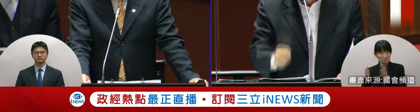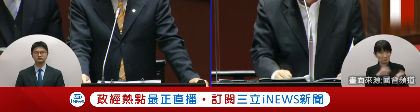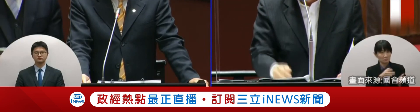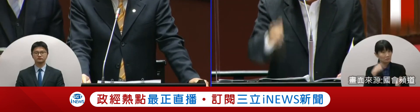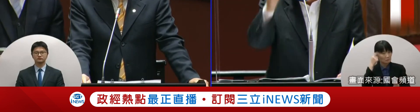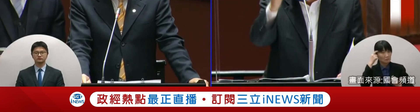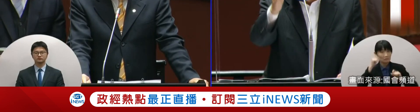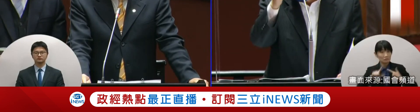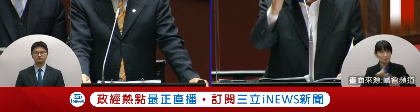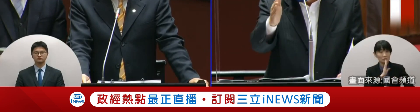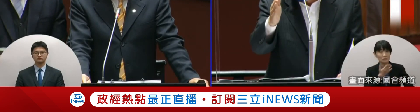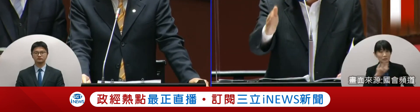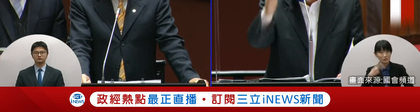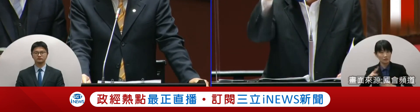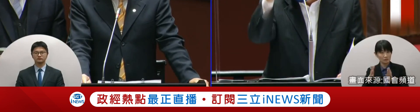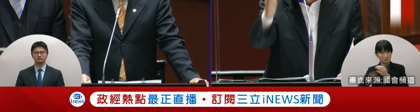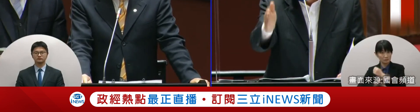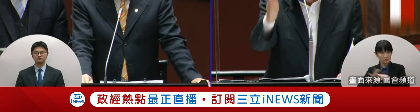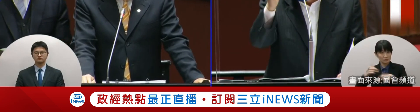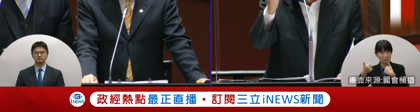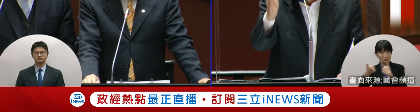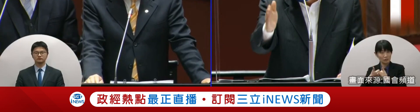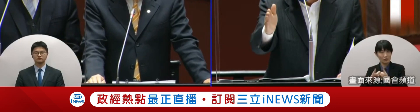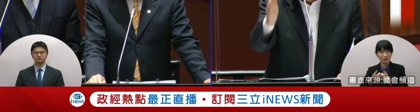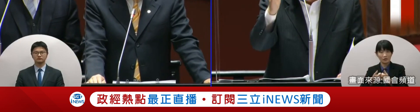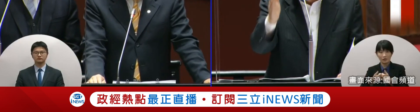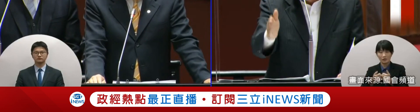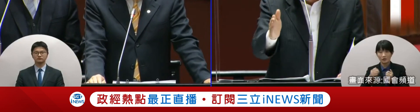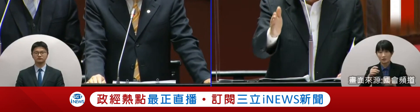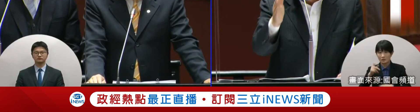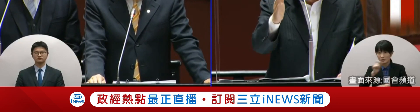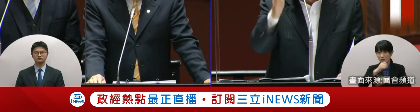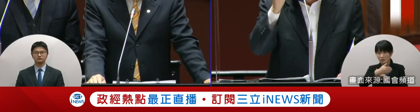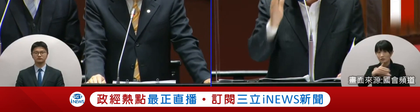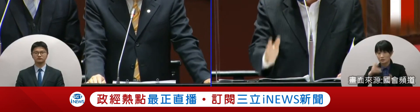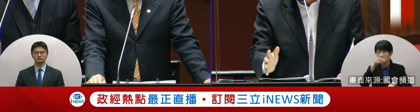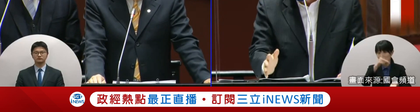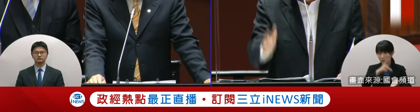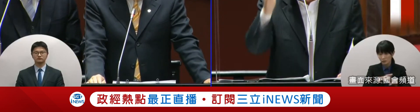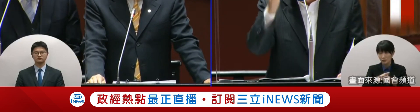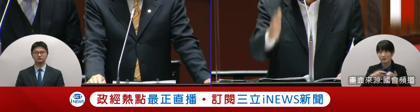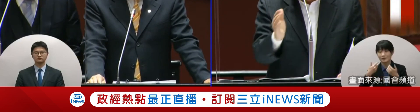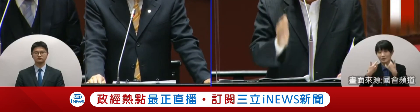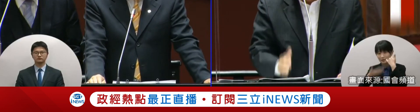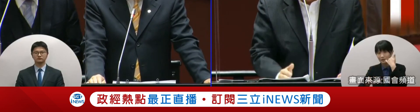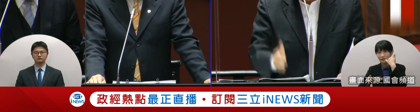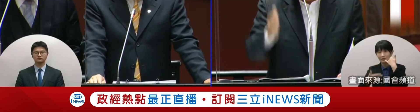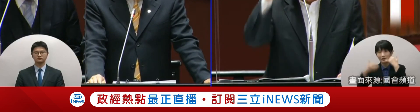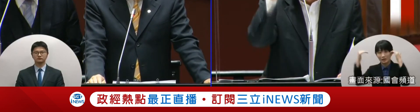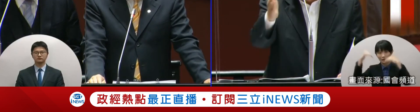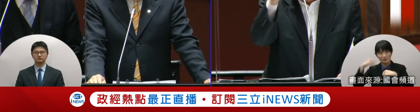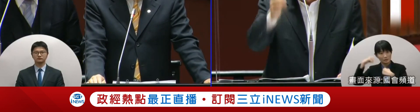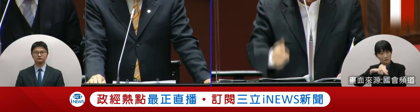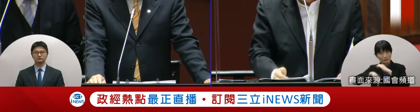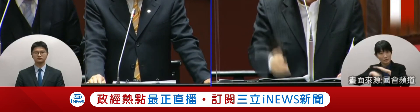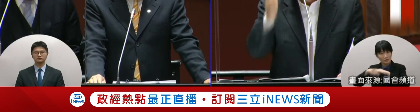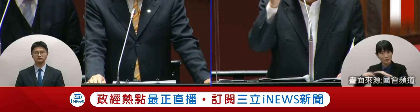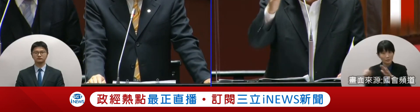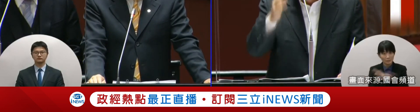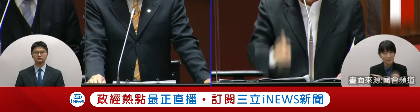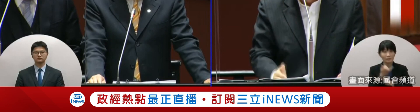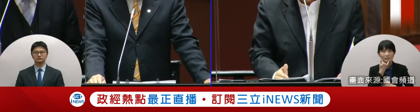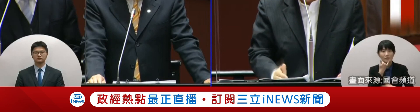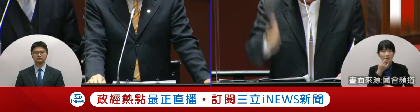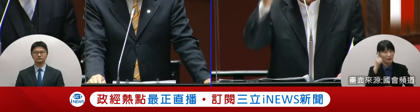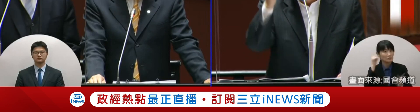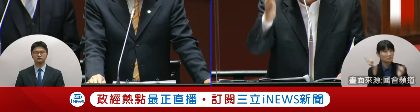你觉得因为基金会这边租了办公室给了这个海峡研究院，所以？新竹清华大学就是一个